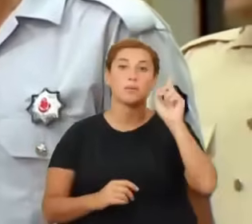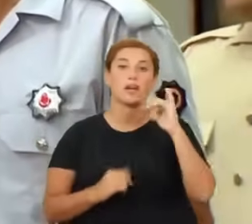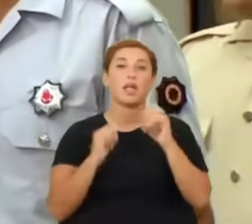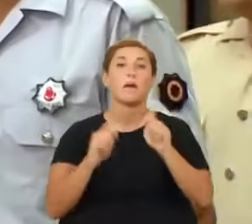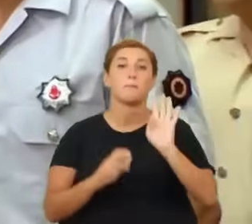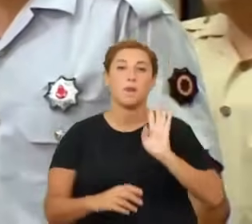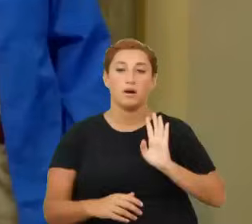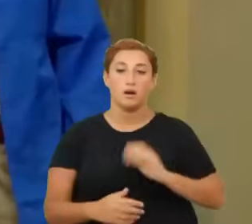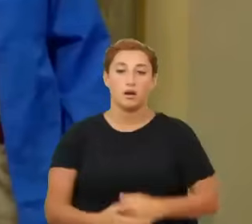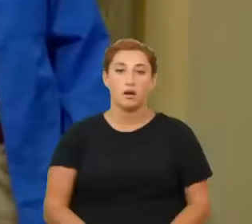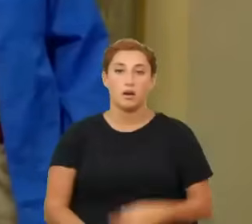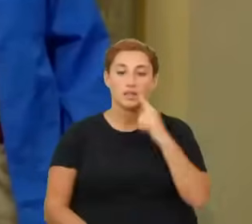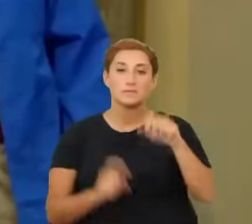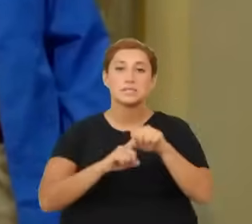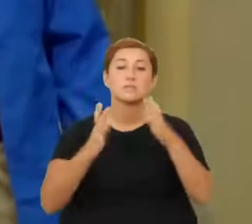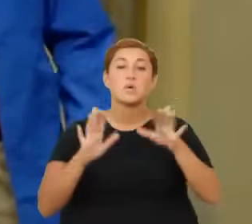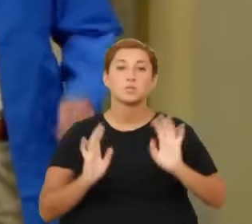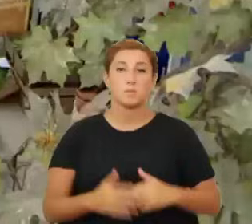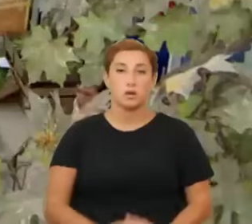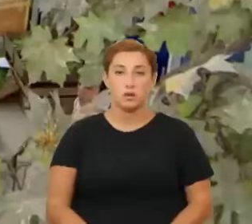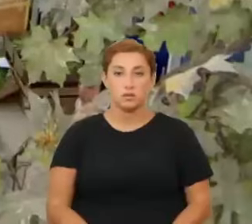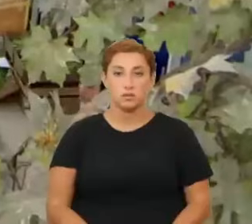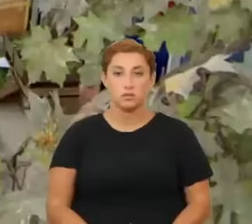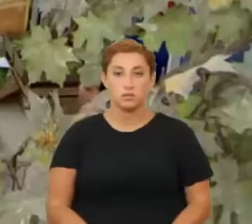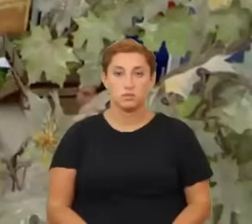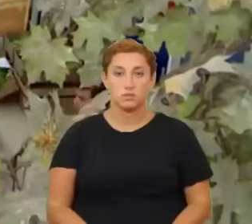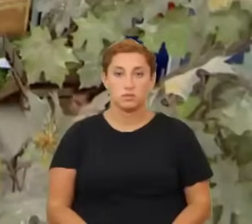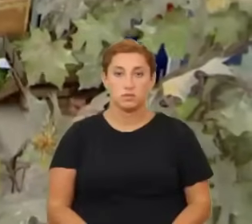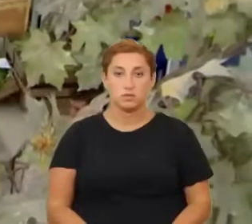yapıştırırım. Adamın asabını bozma.